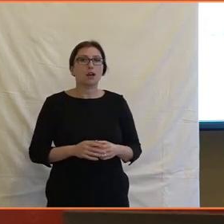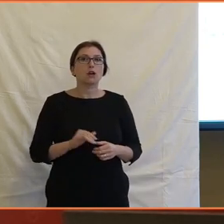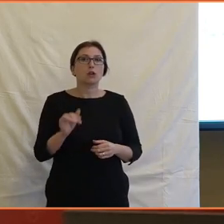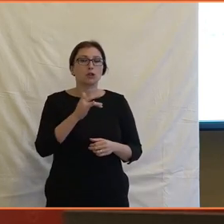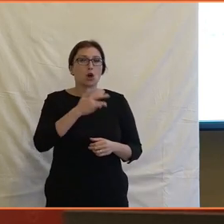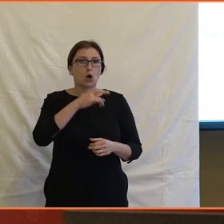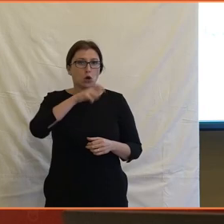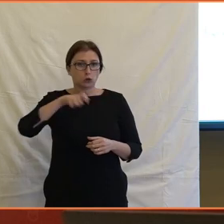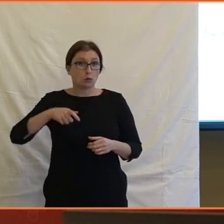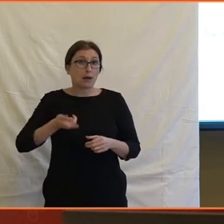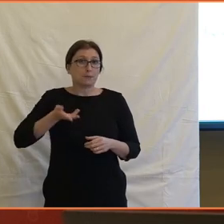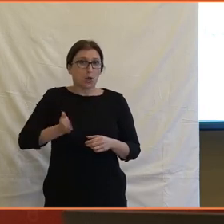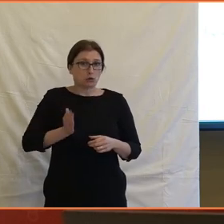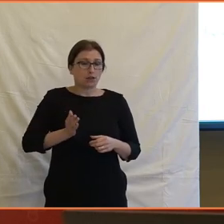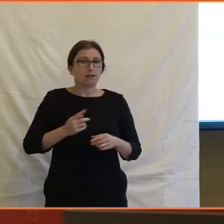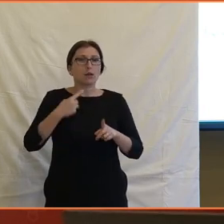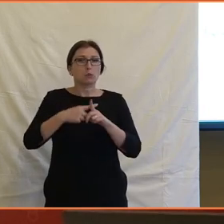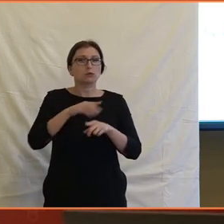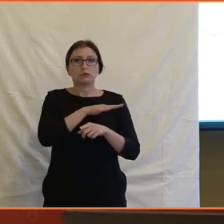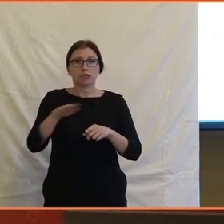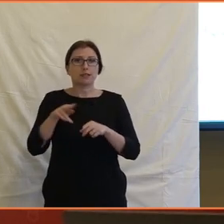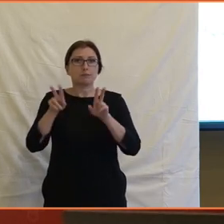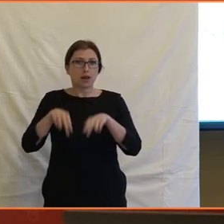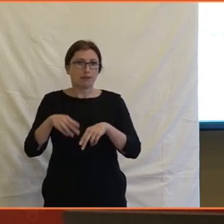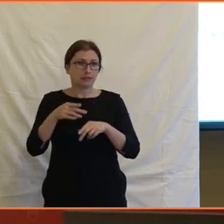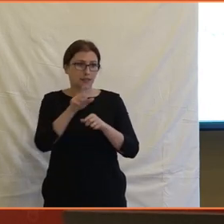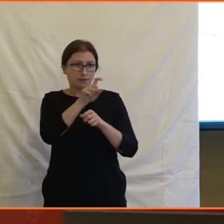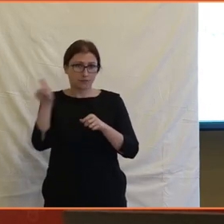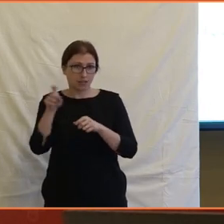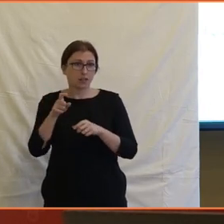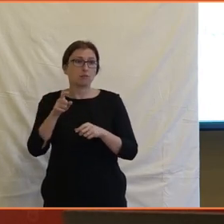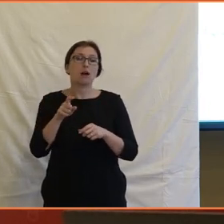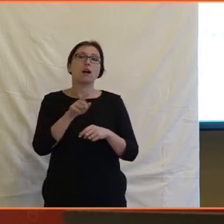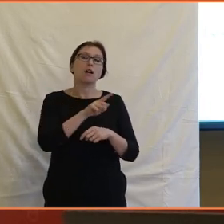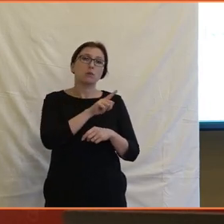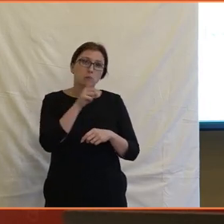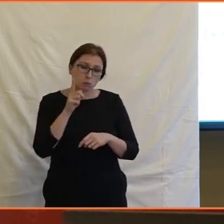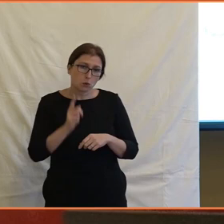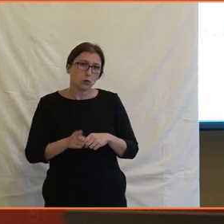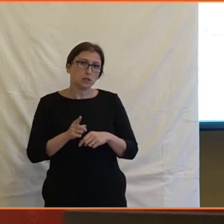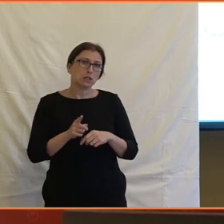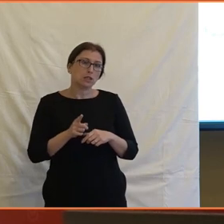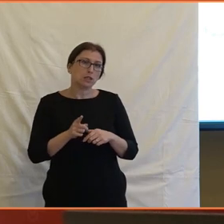fyzických osob podnikajících, všech právnických osob a také tam byl